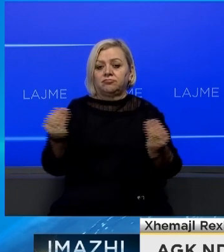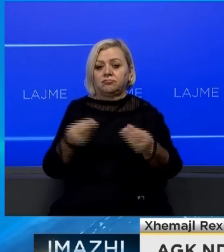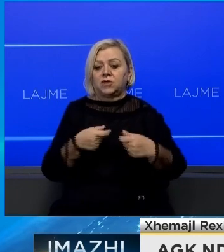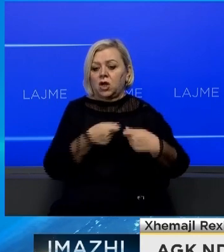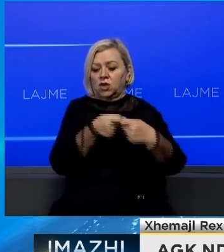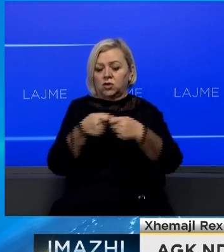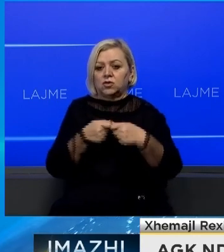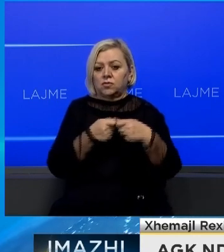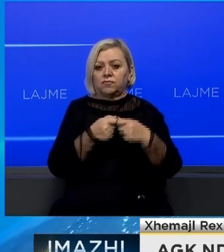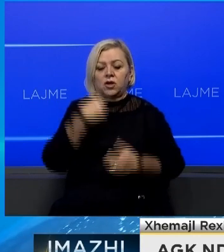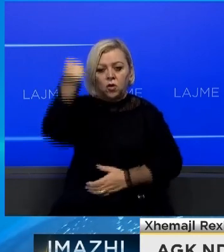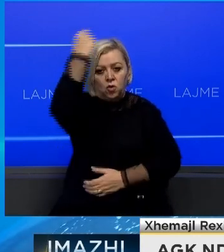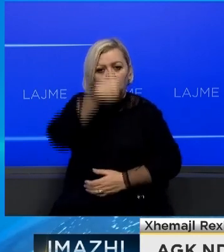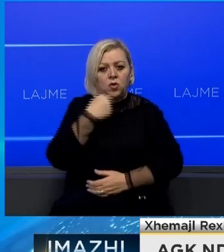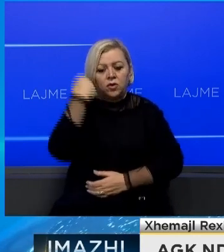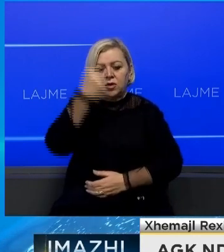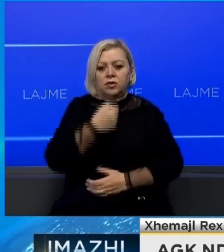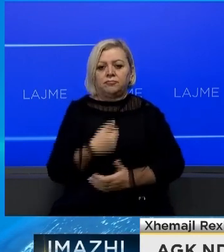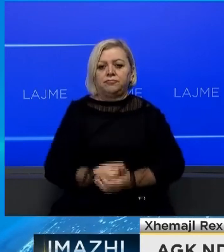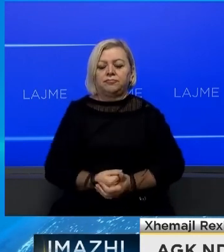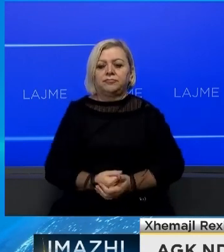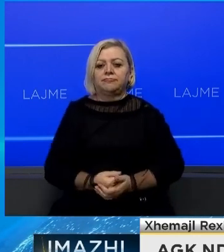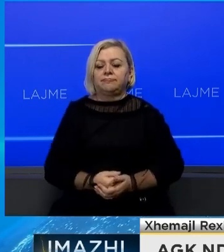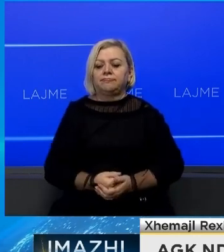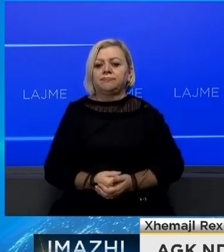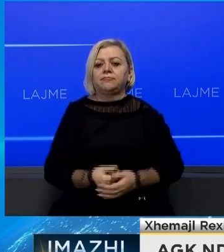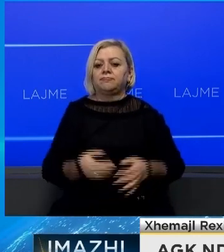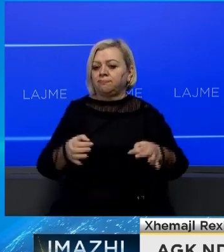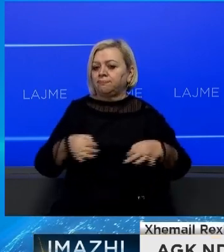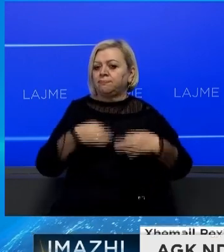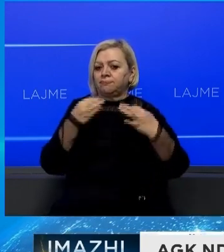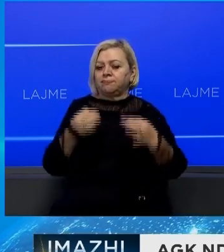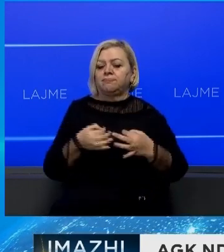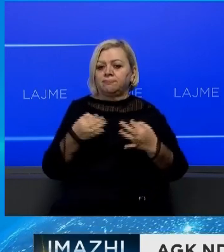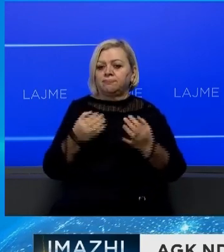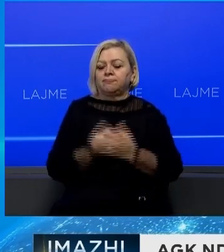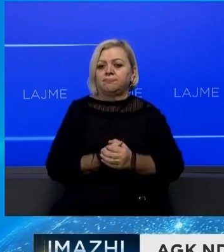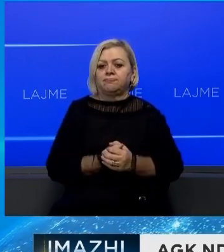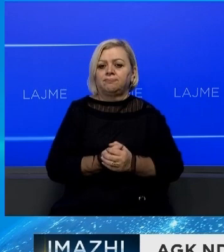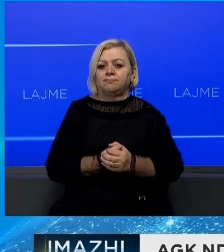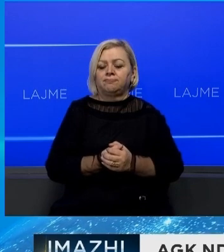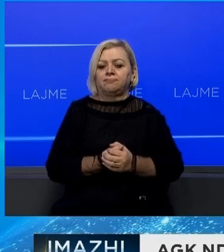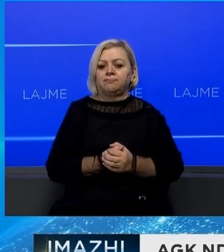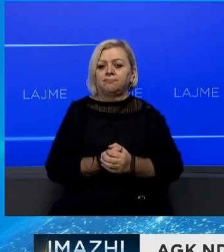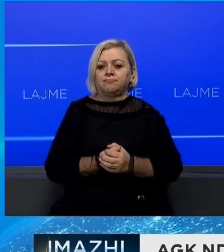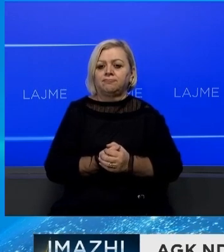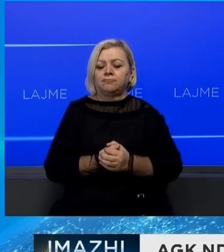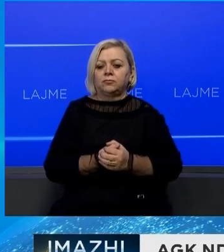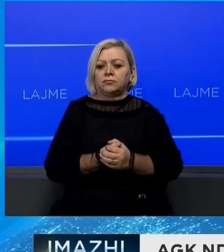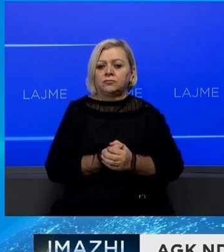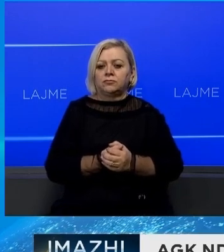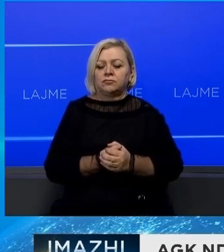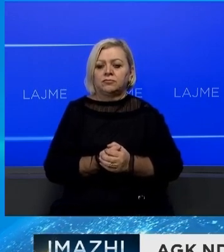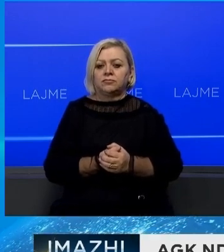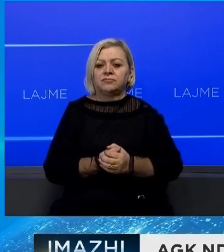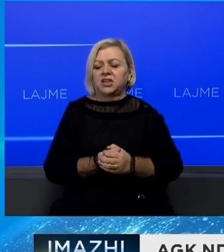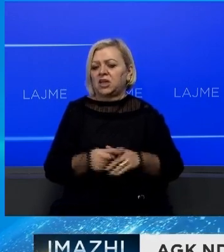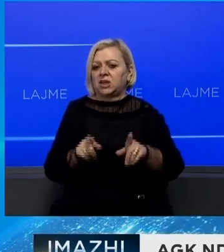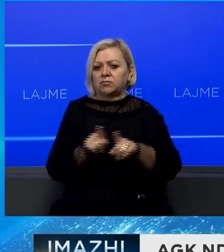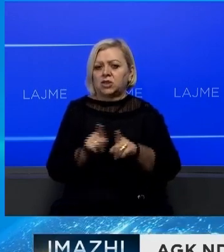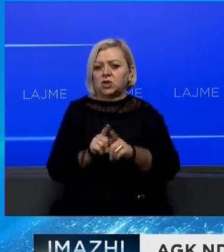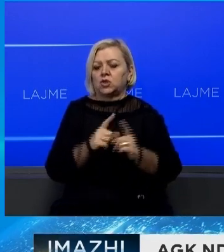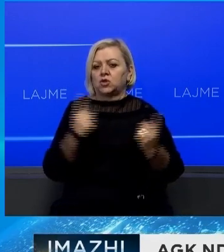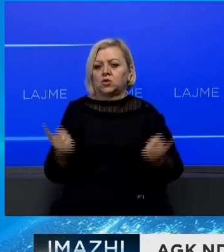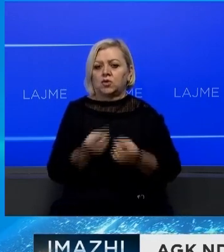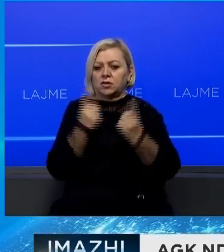Asociacioni Gazetarëve të Kosovës. Ishte një ceremoni me të ftuar të sa lejohet natyrisht me masat anti-Covid, por